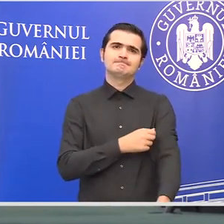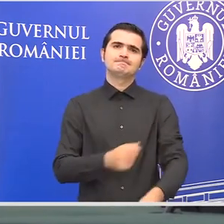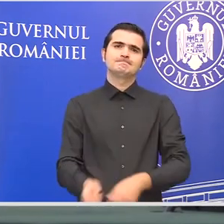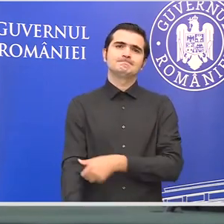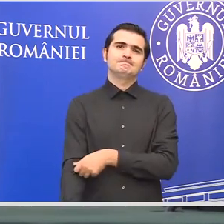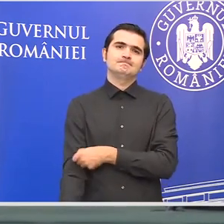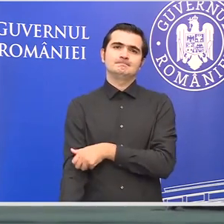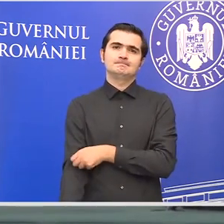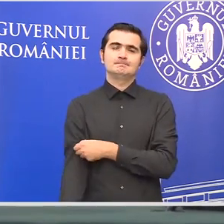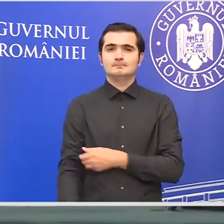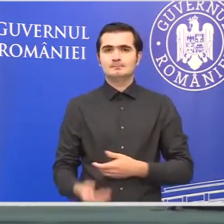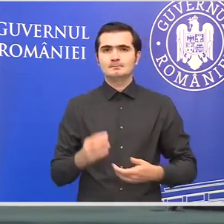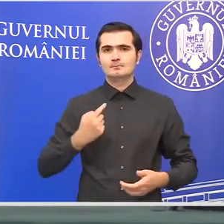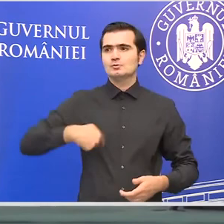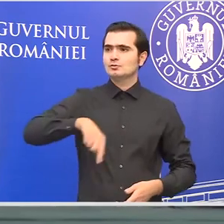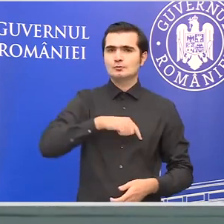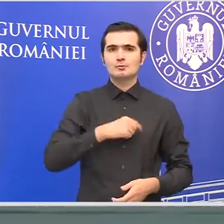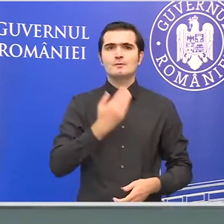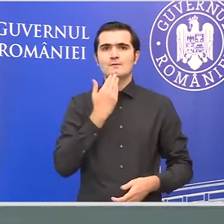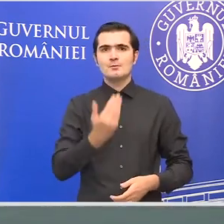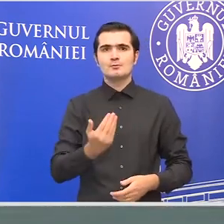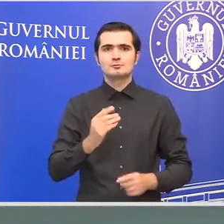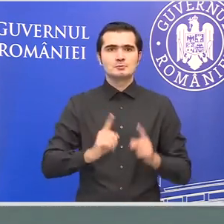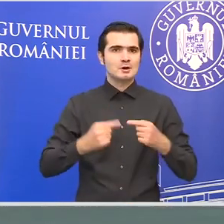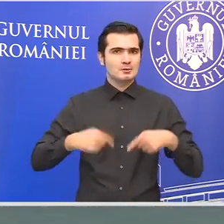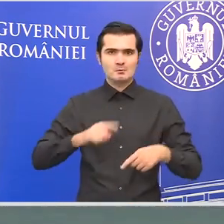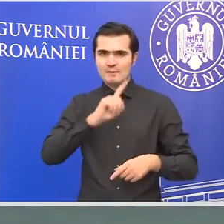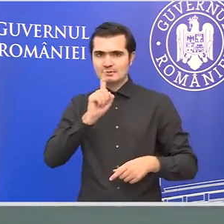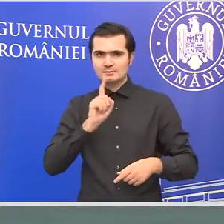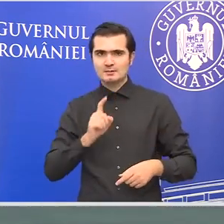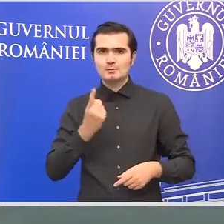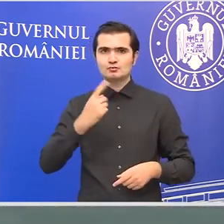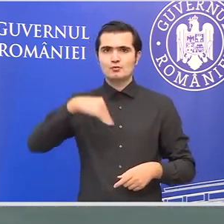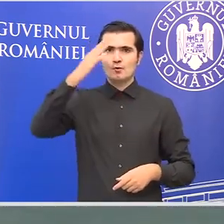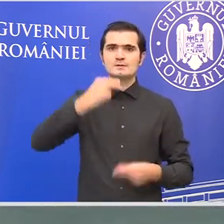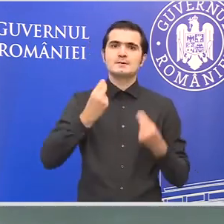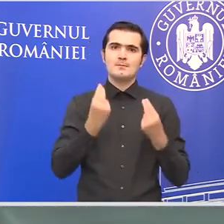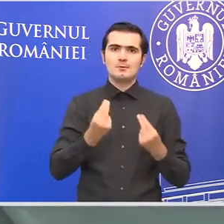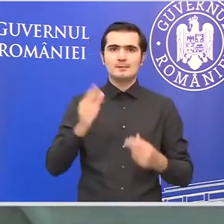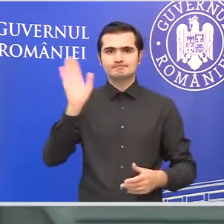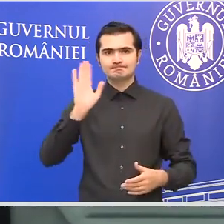Mulțumesc. Vă mulțumim și noi. Dacă nu mai sunt alte întrebări, o zi bună. Mulțumim, o zi bună.